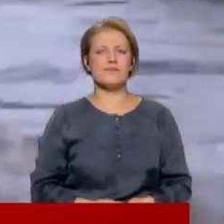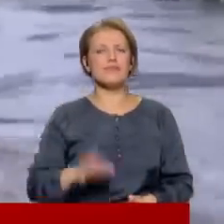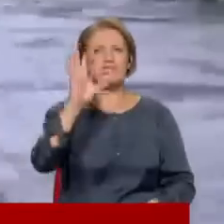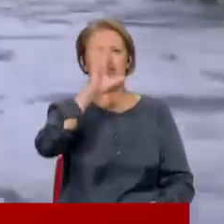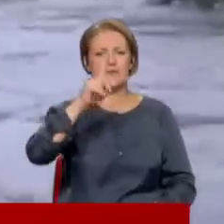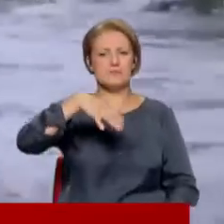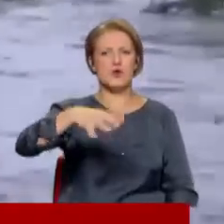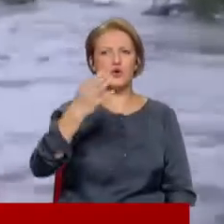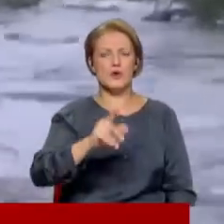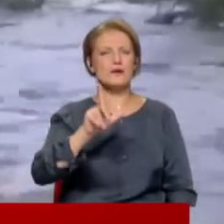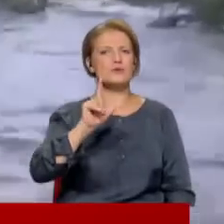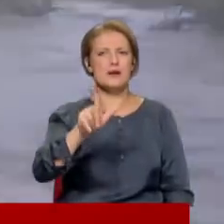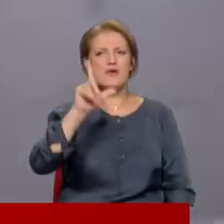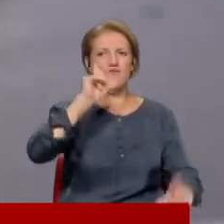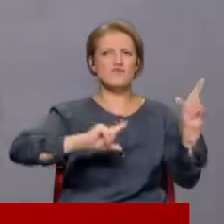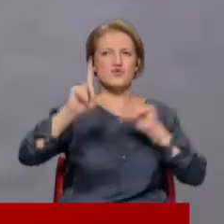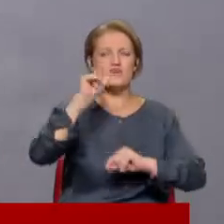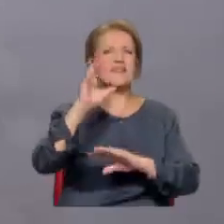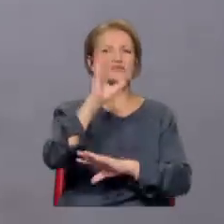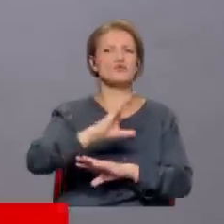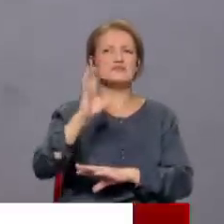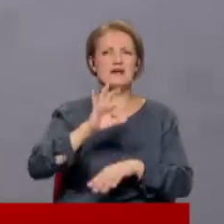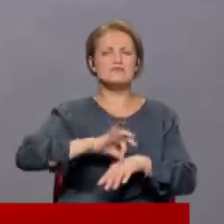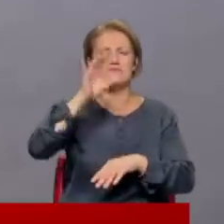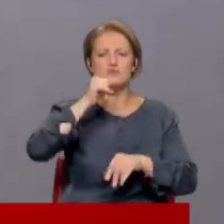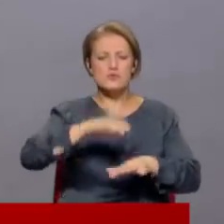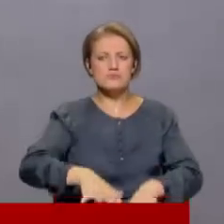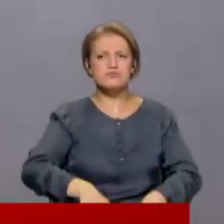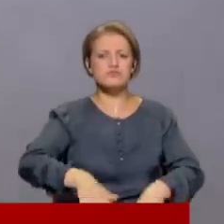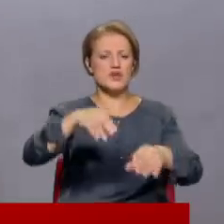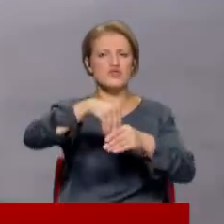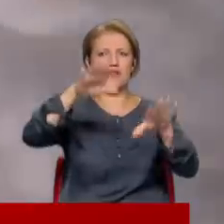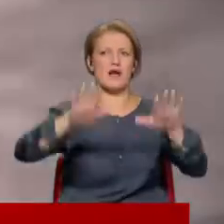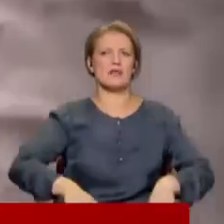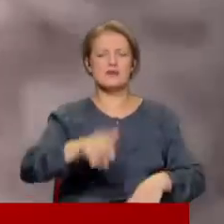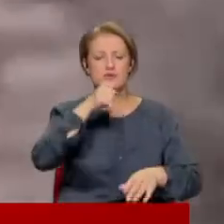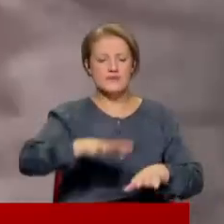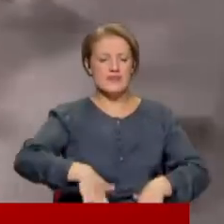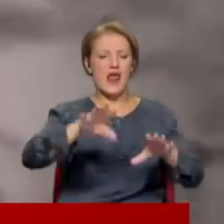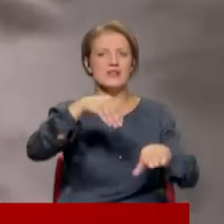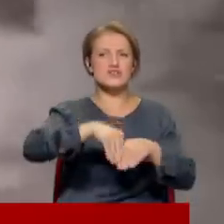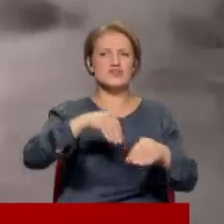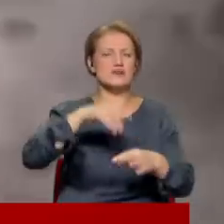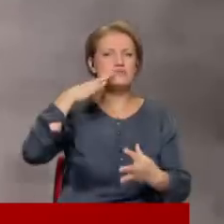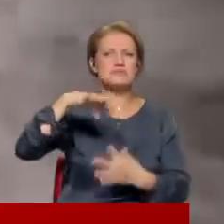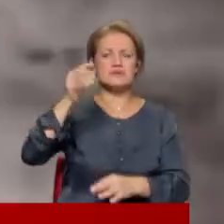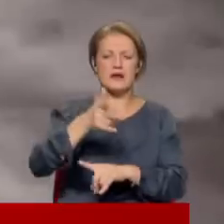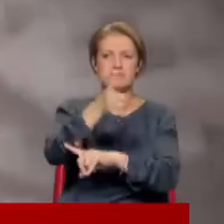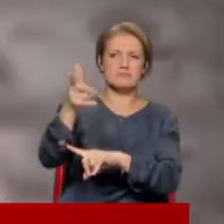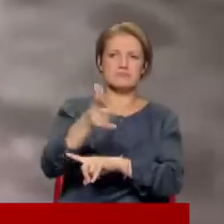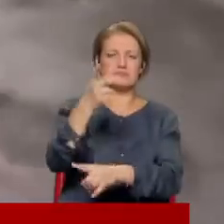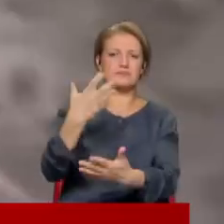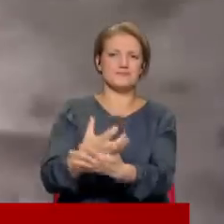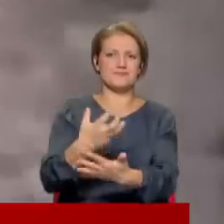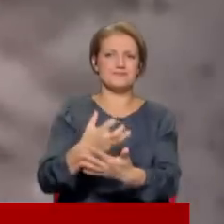Turistik bir bölge olan Yulimba'da fotoğraf çeken turistler aniden yükselen suyun içinde kaldı. Selin içindeki cam pazarı güvenlik kamerası